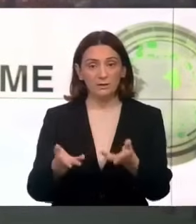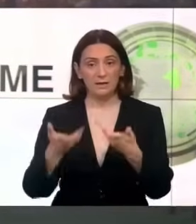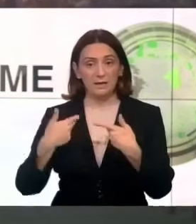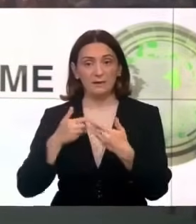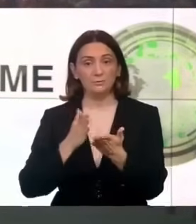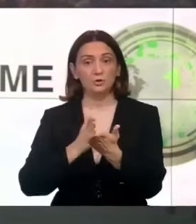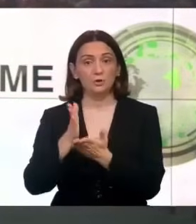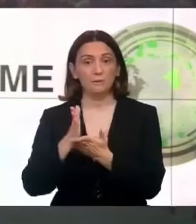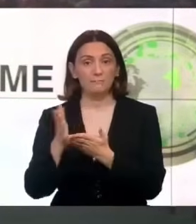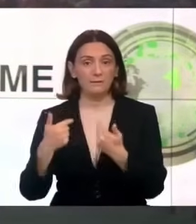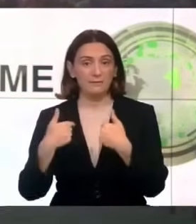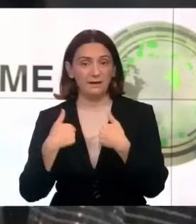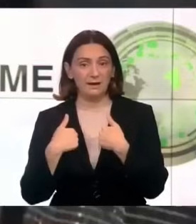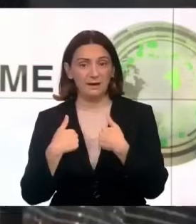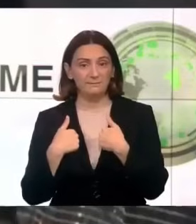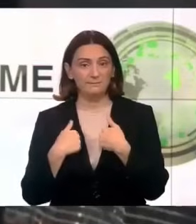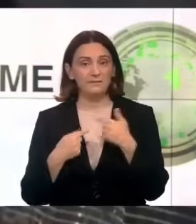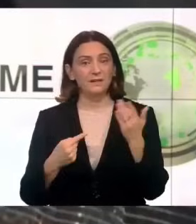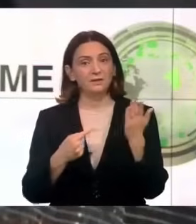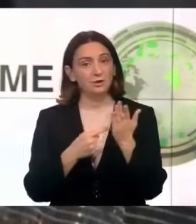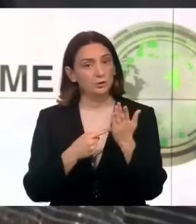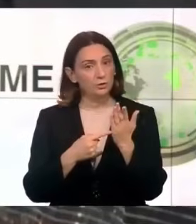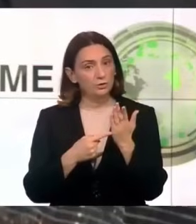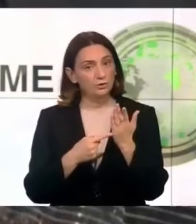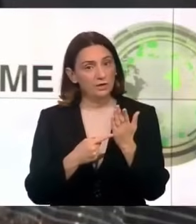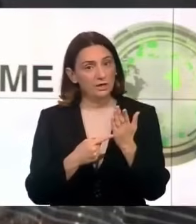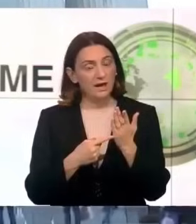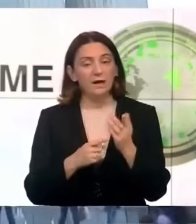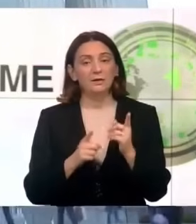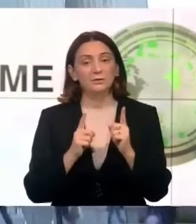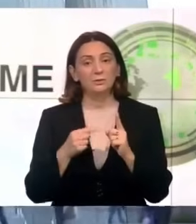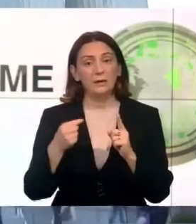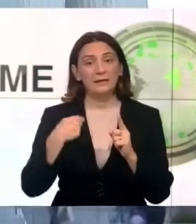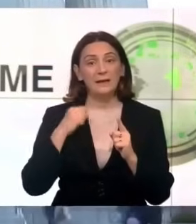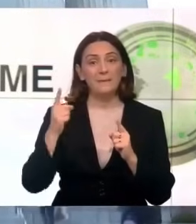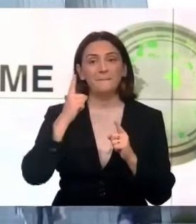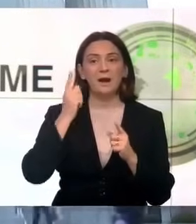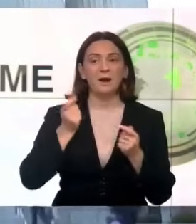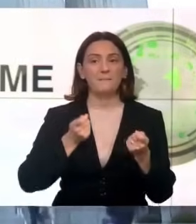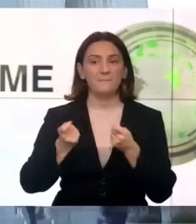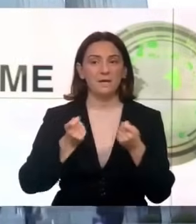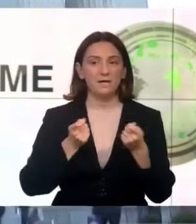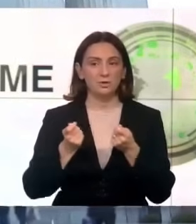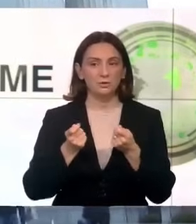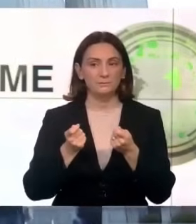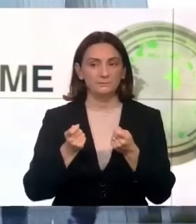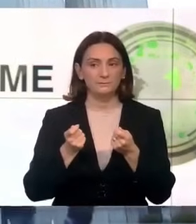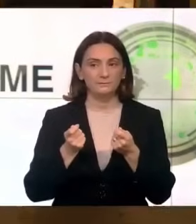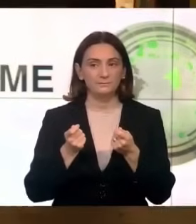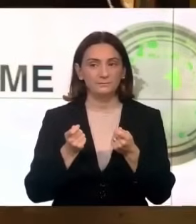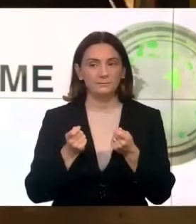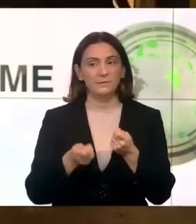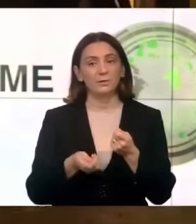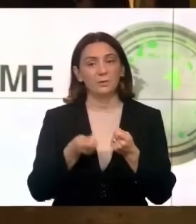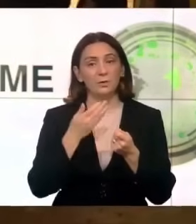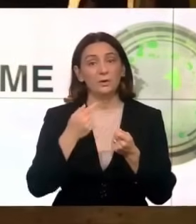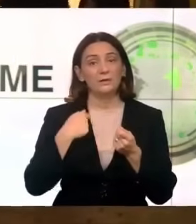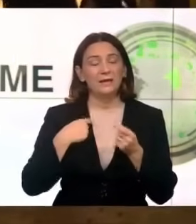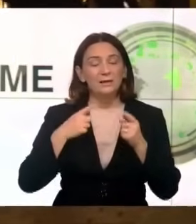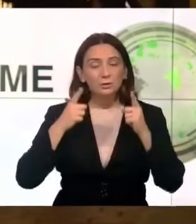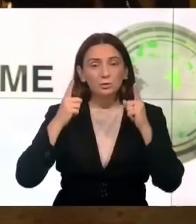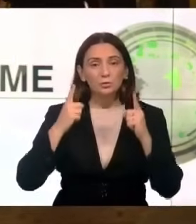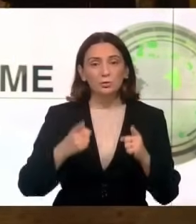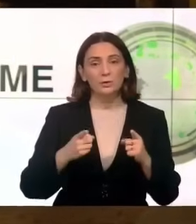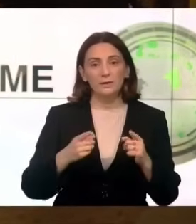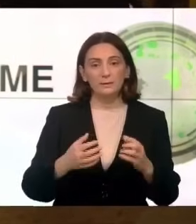parandalojnë përdorimin e AI-t për të dëmtuar liritë civile ose të drejtat e njeriut. Rregullat e reja do të sigurojnë që agjencitë tona të sigurisë